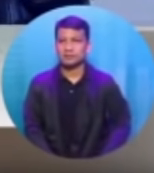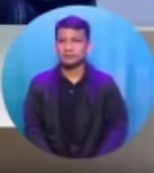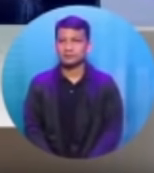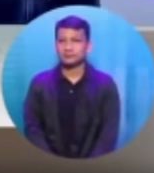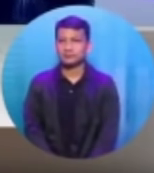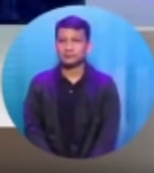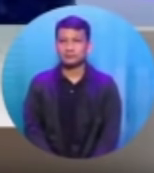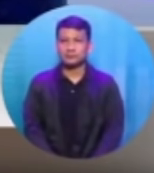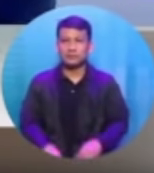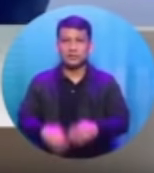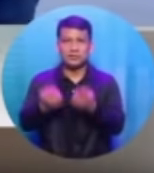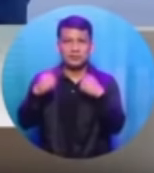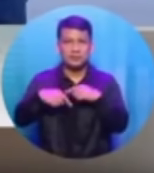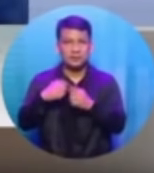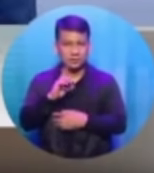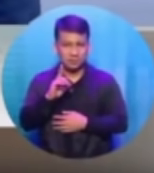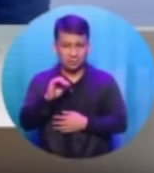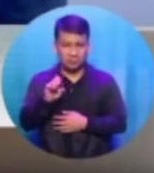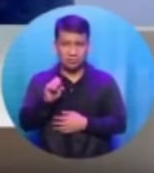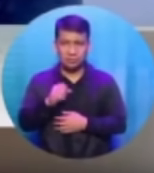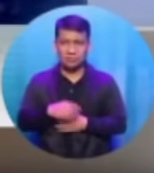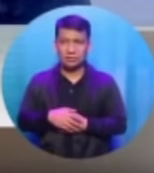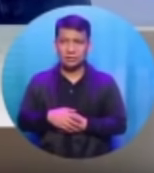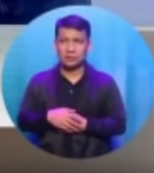sa Dole dati. Ano nangyari dun sa reklamo?